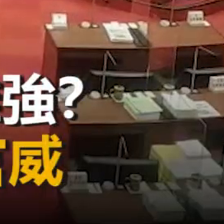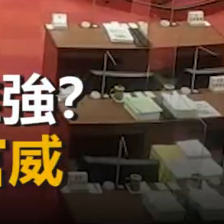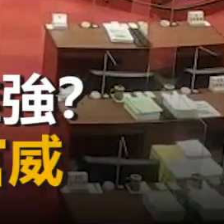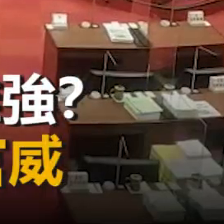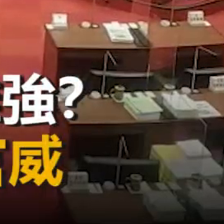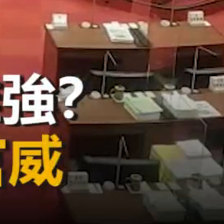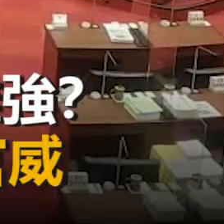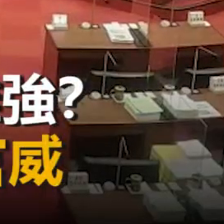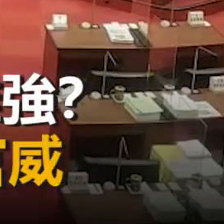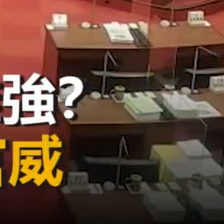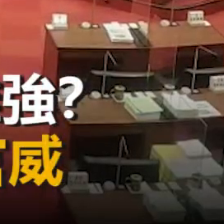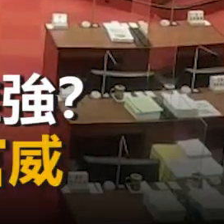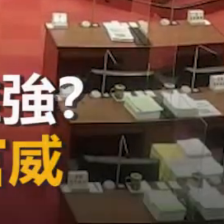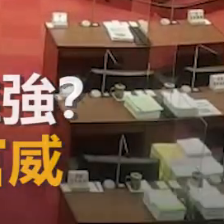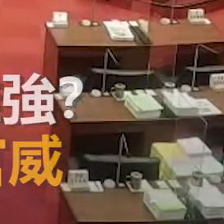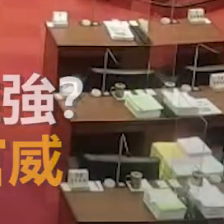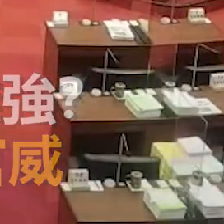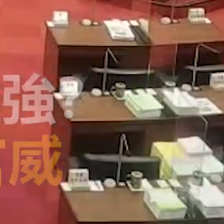用的是